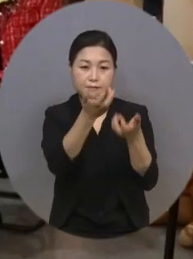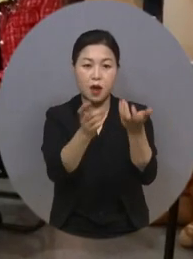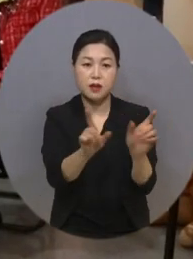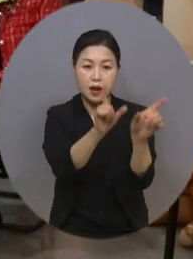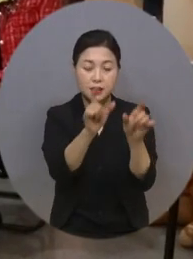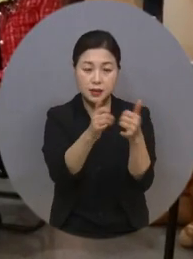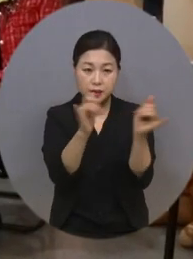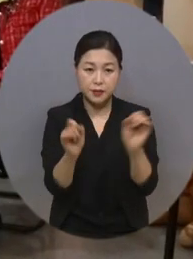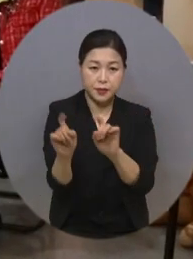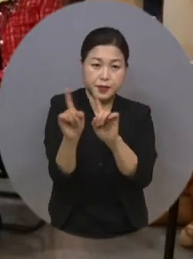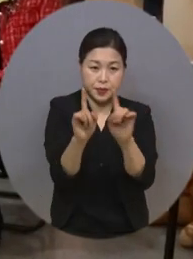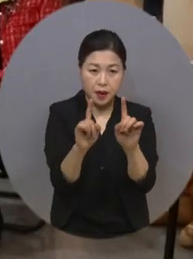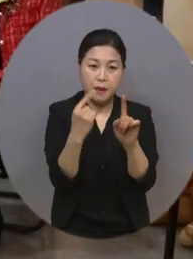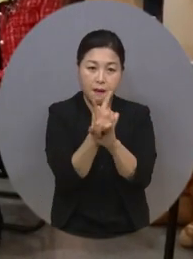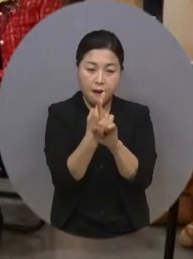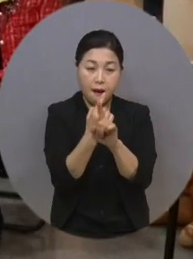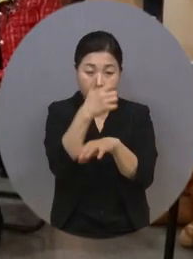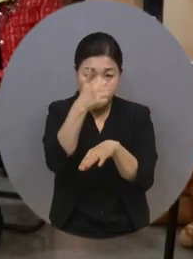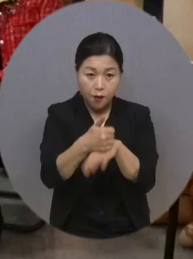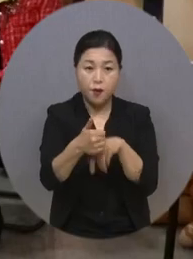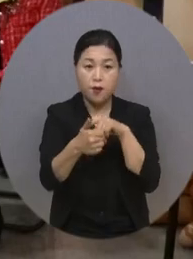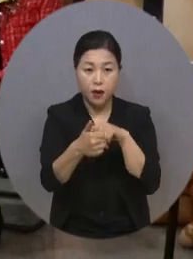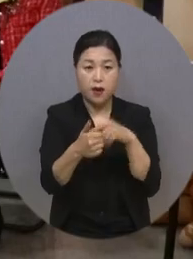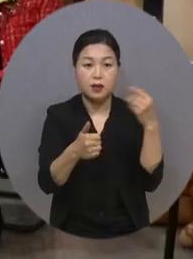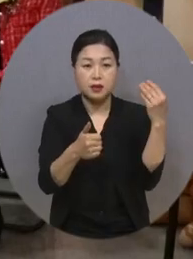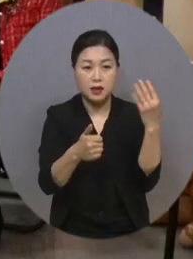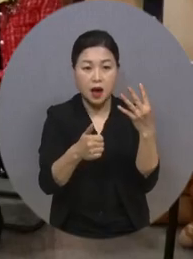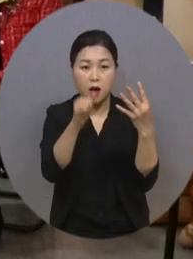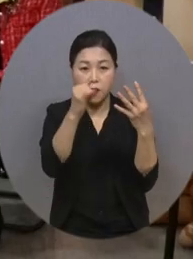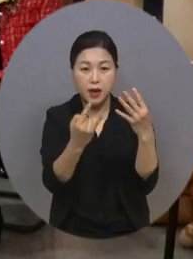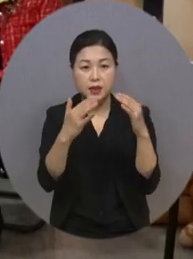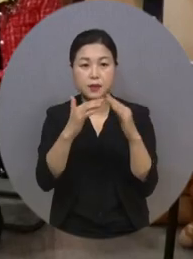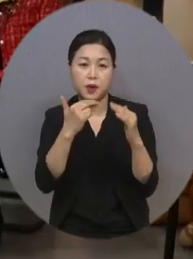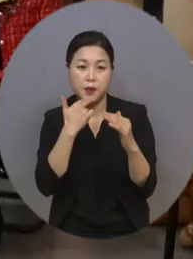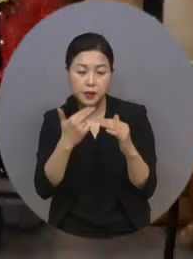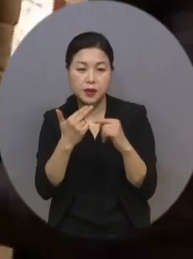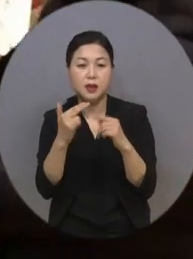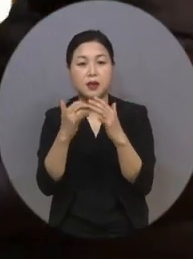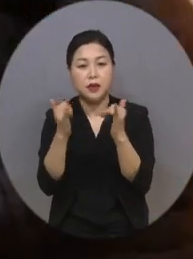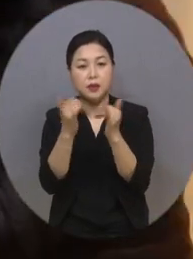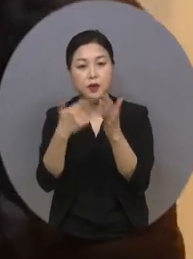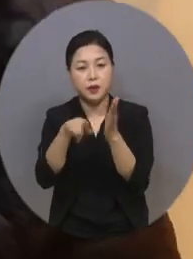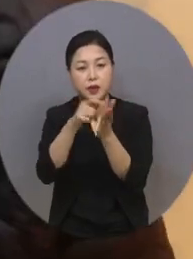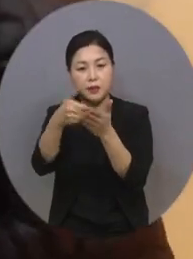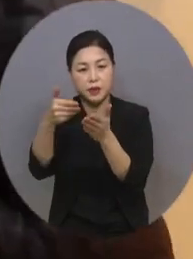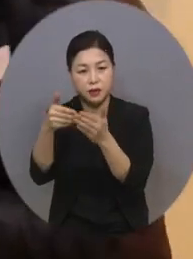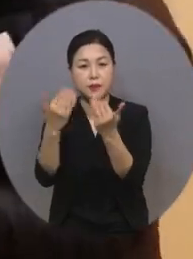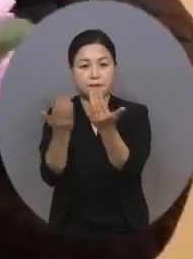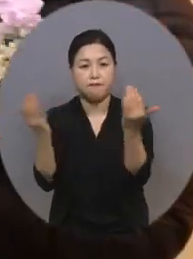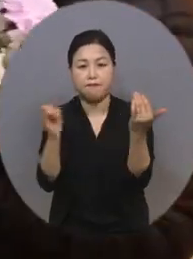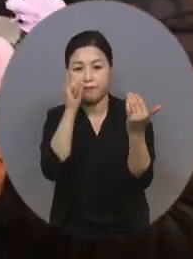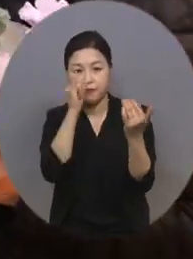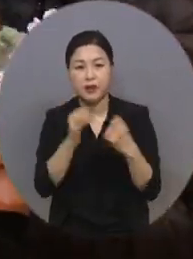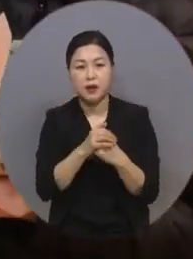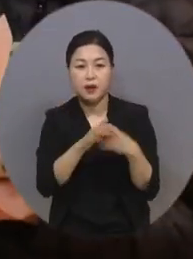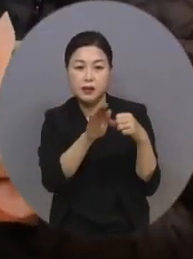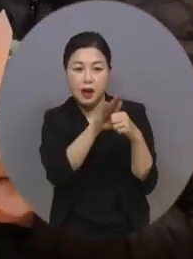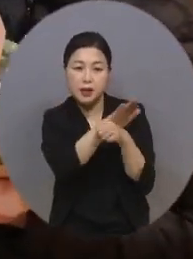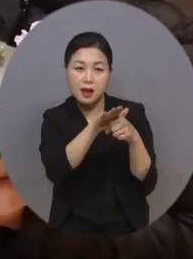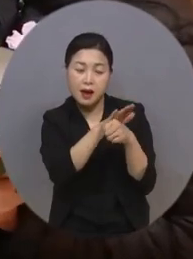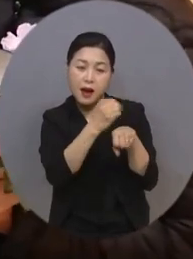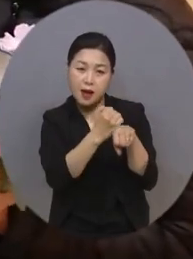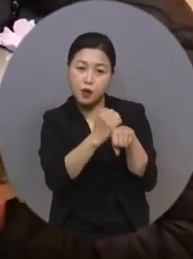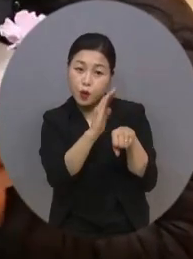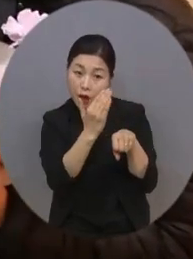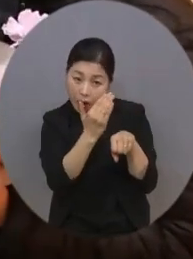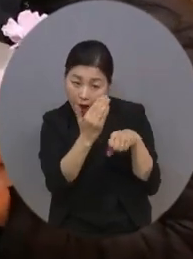치유 프로젝트의 결과물인 제4회 홈리스 미술관전이 열렸습니다. 이번 전시회는 사랑해도 될까요? 라는